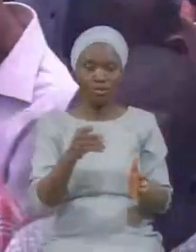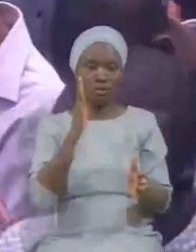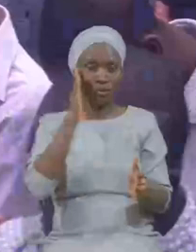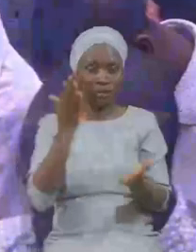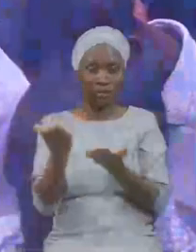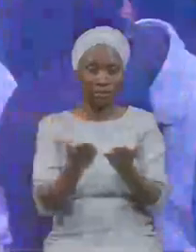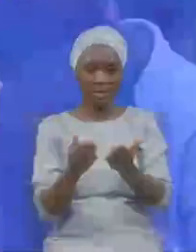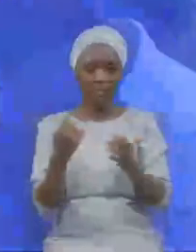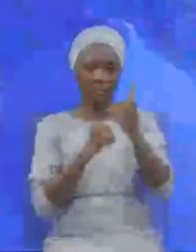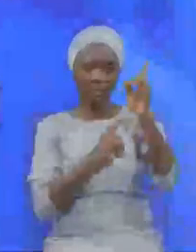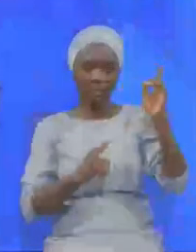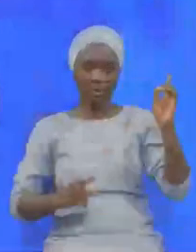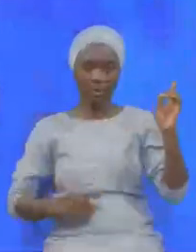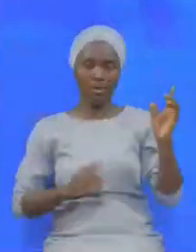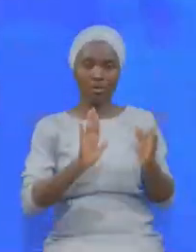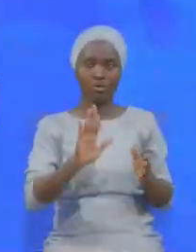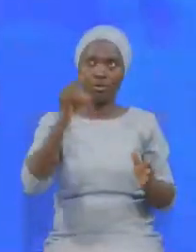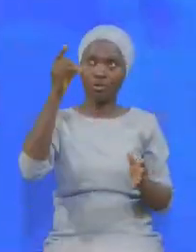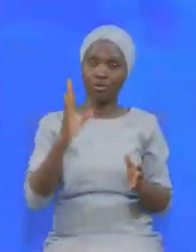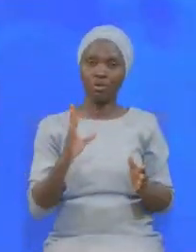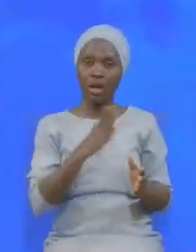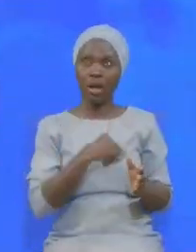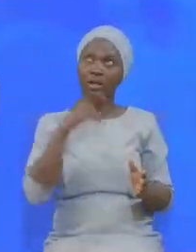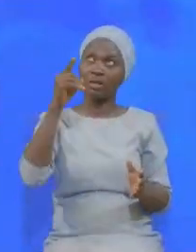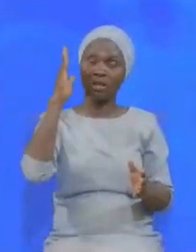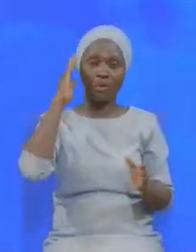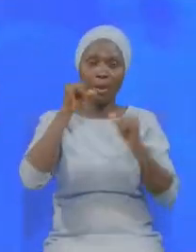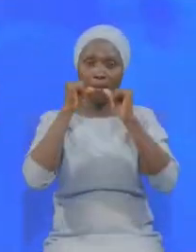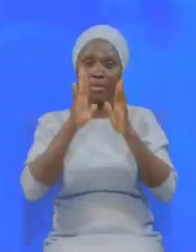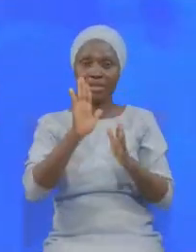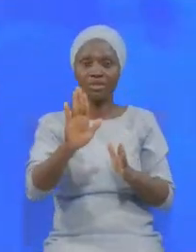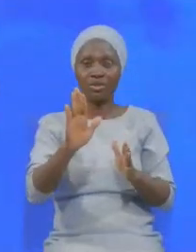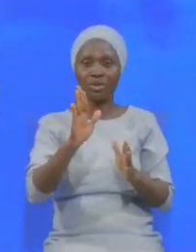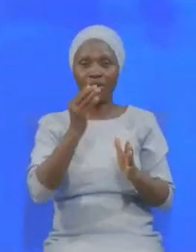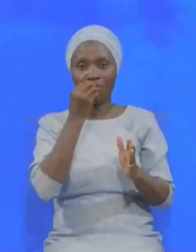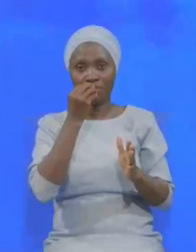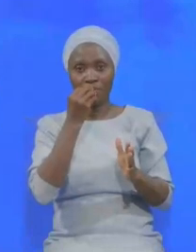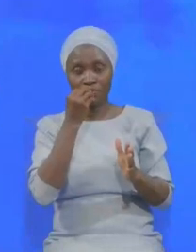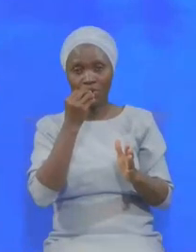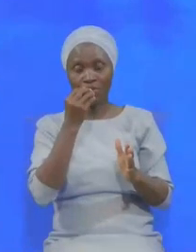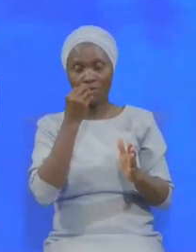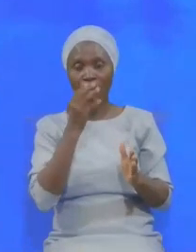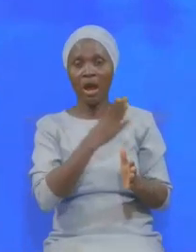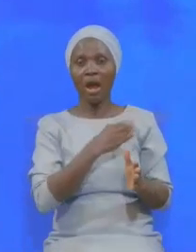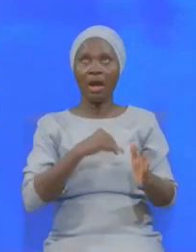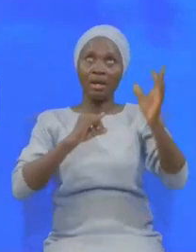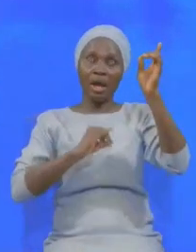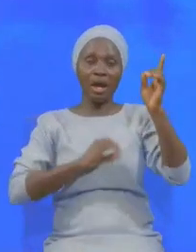eaux. Et j'éloignerai la maladie du milieu de toi.